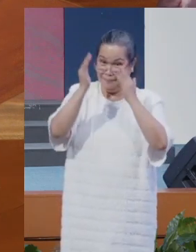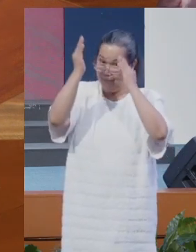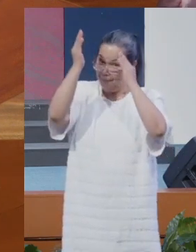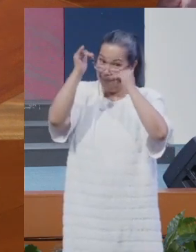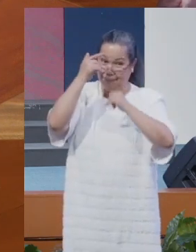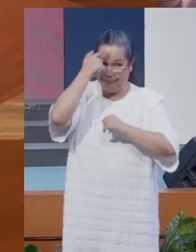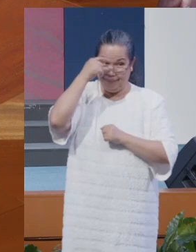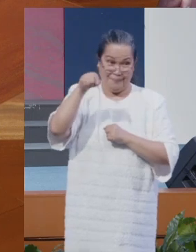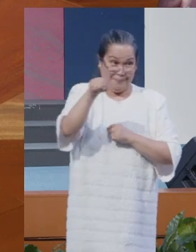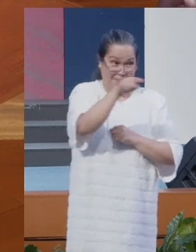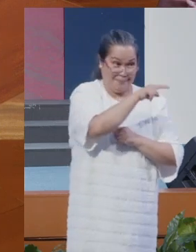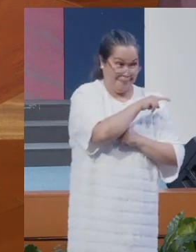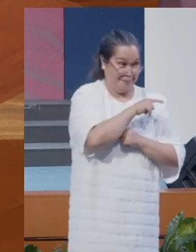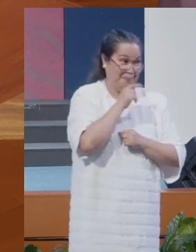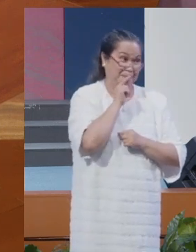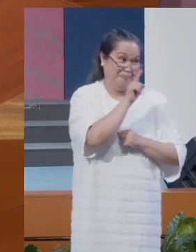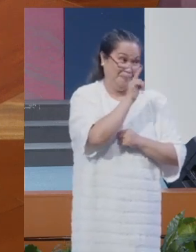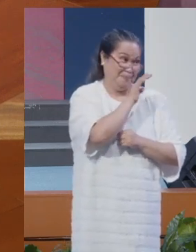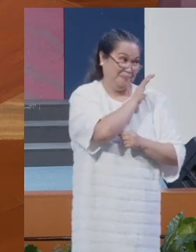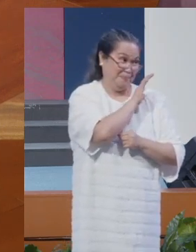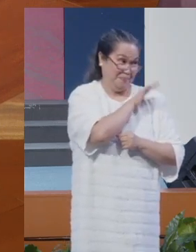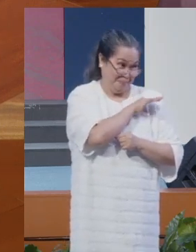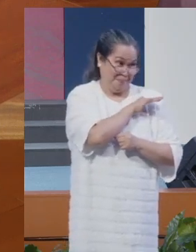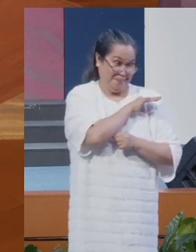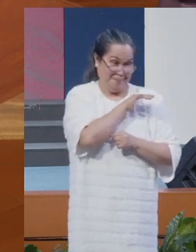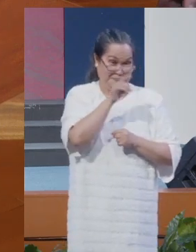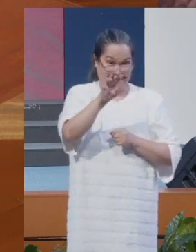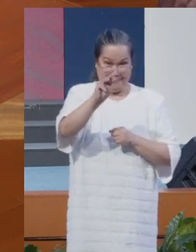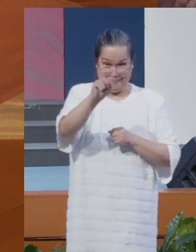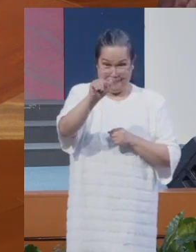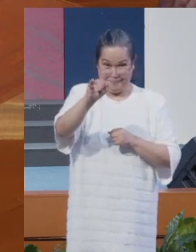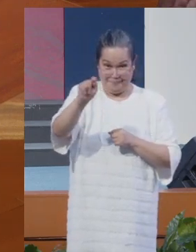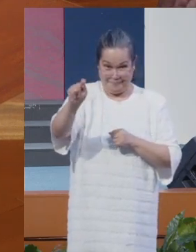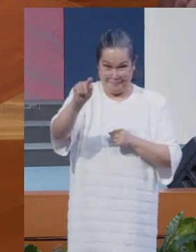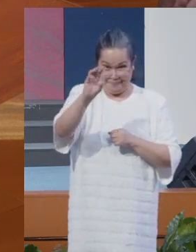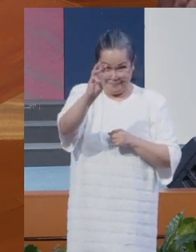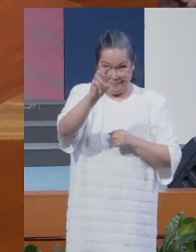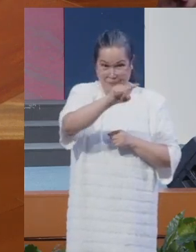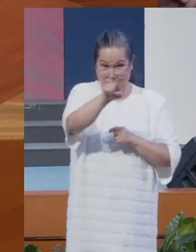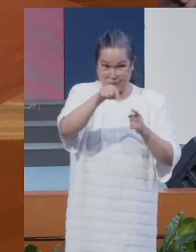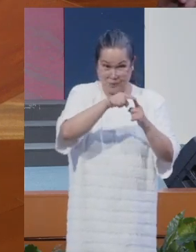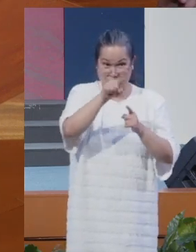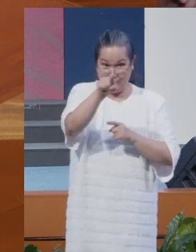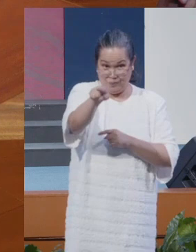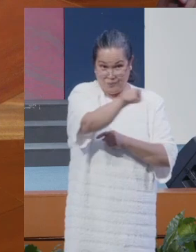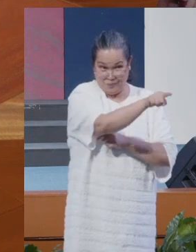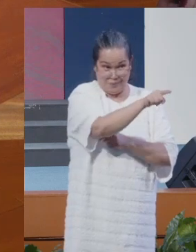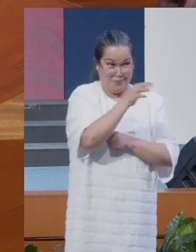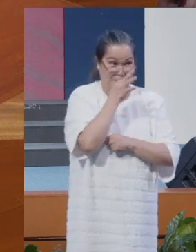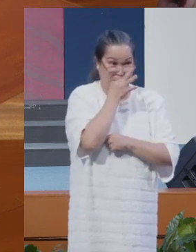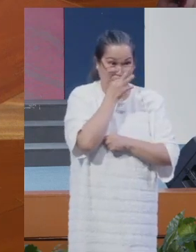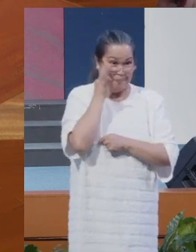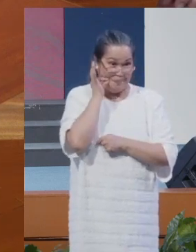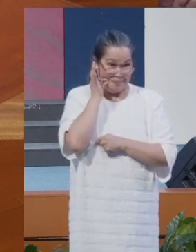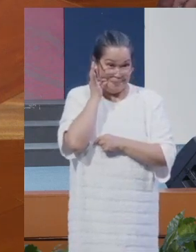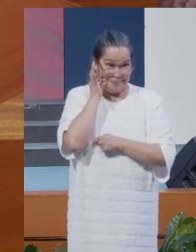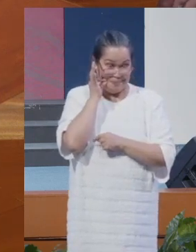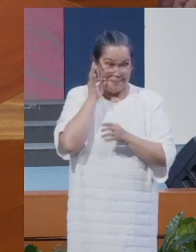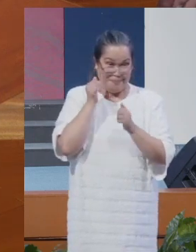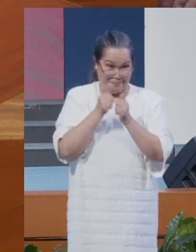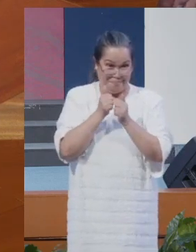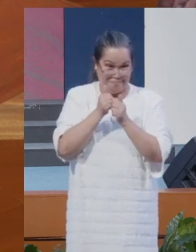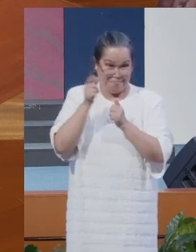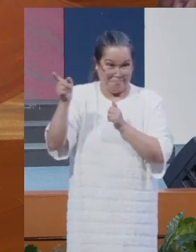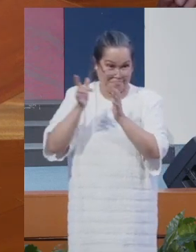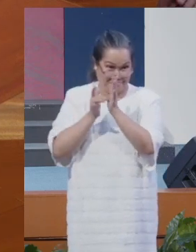ito. Kasi sabi niya sa Matthew 6, and when you fast, ibig sabihin, ine-expect